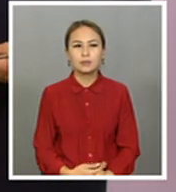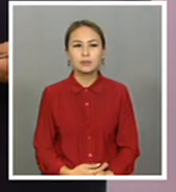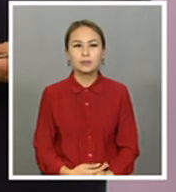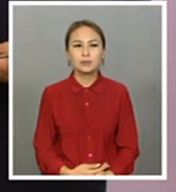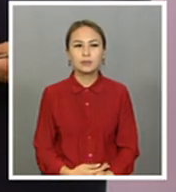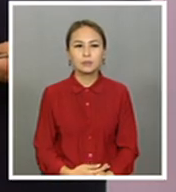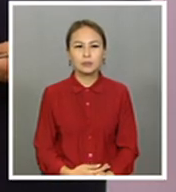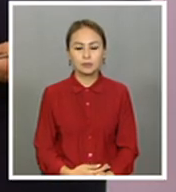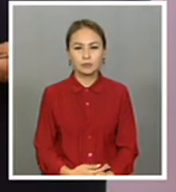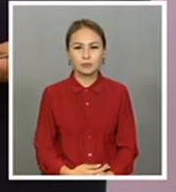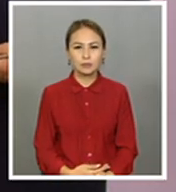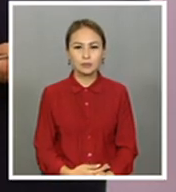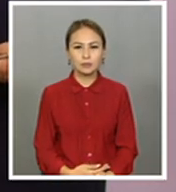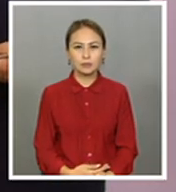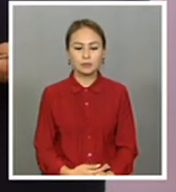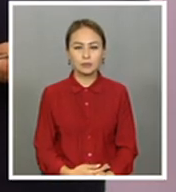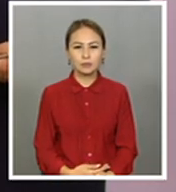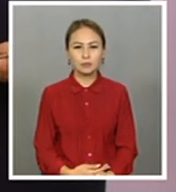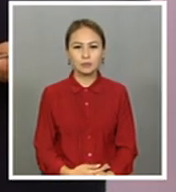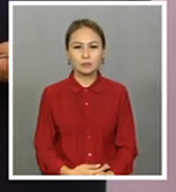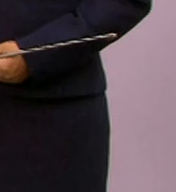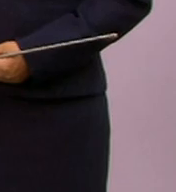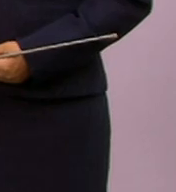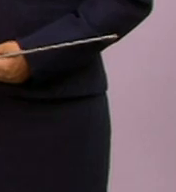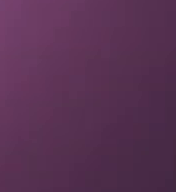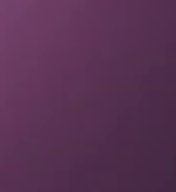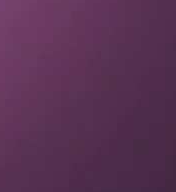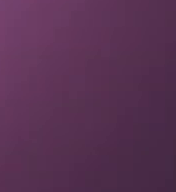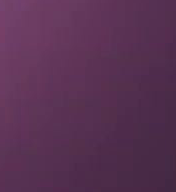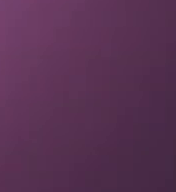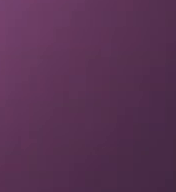Бүгінгі сабағымыз аяқталды. Сау болыңдар.